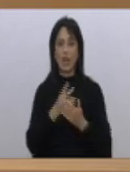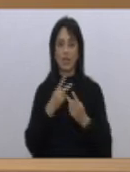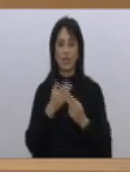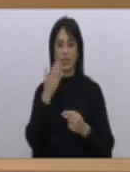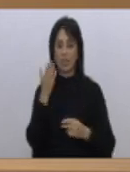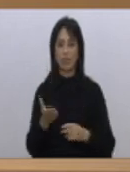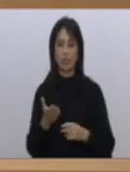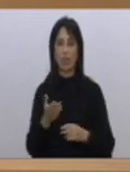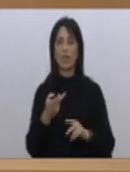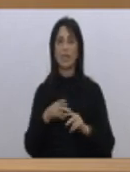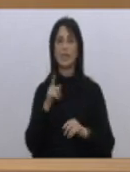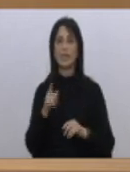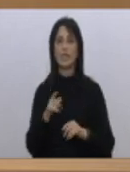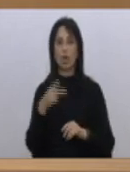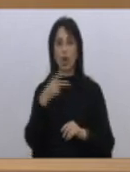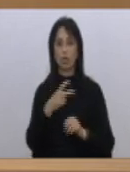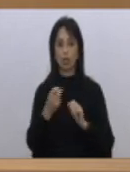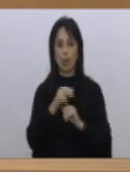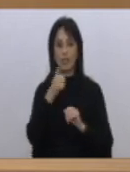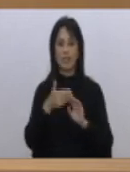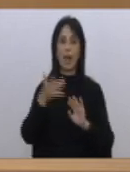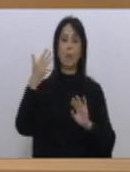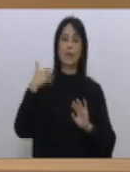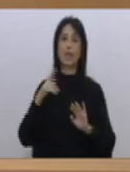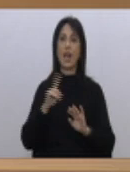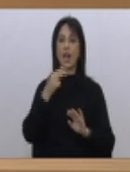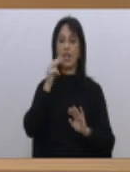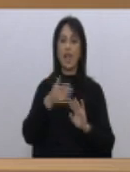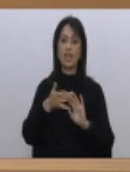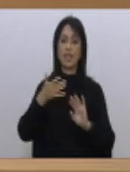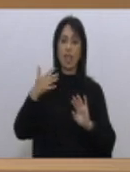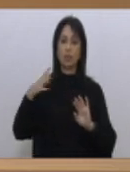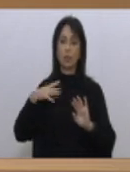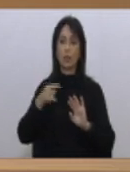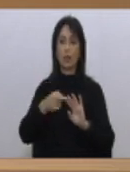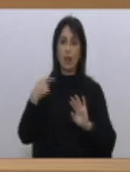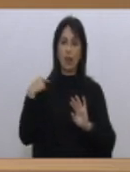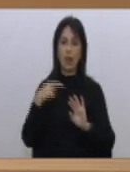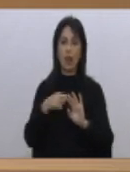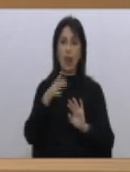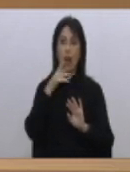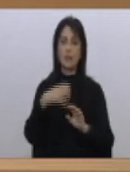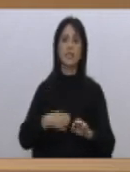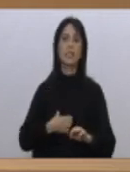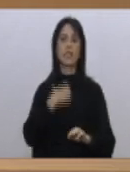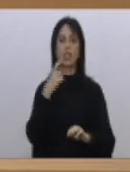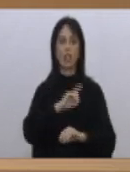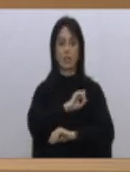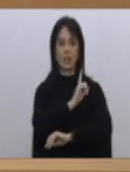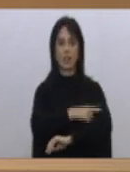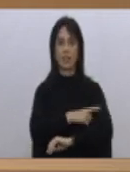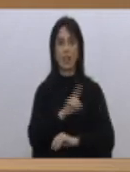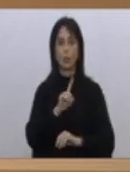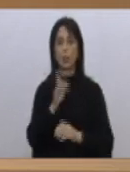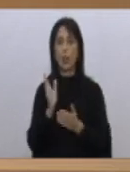ციხეში. ის 2012 წლამდე რა დანაშაულებები ჩაიდინა ამ საშინელმა ძალამ. თუ